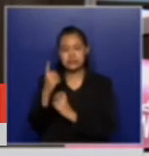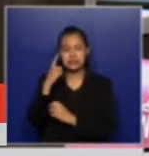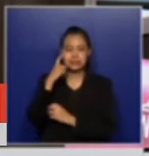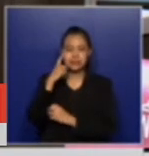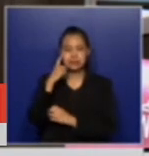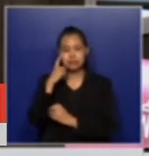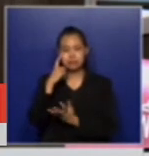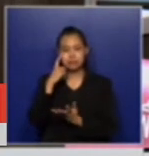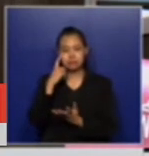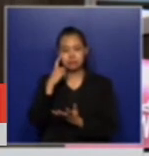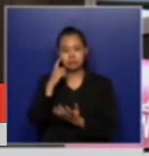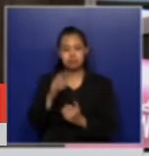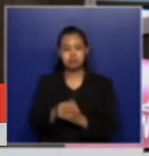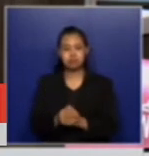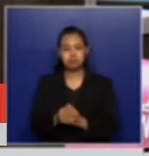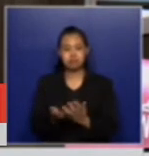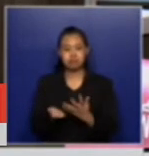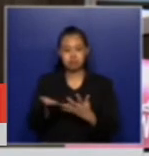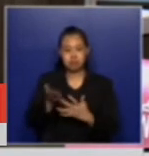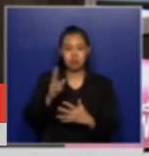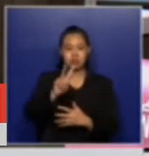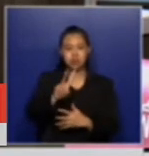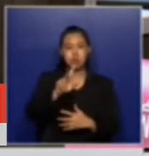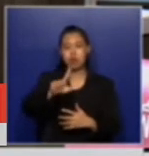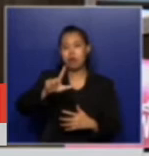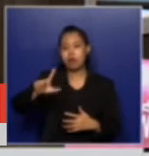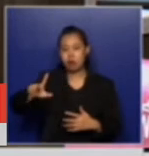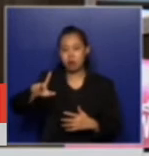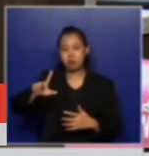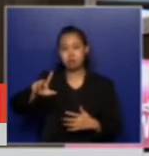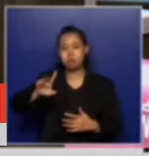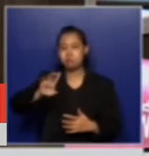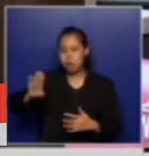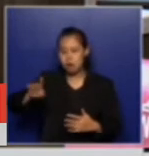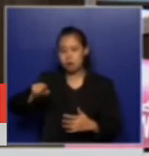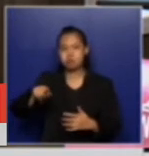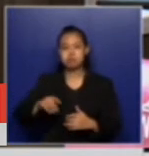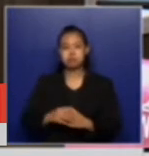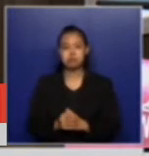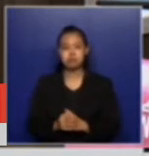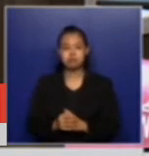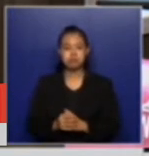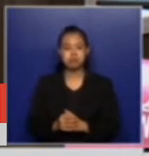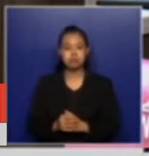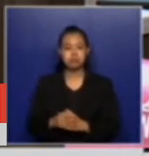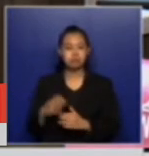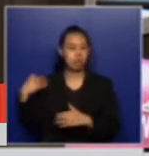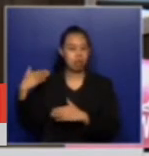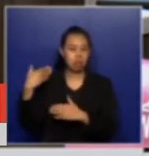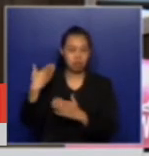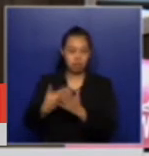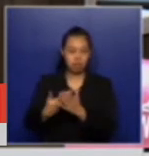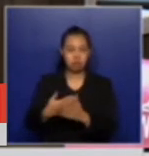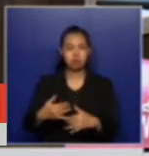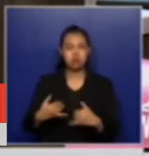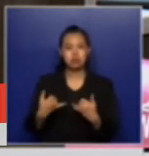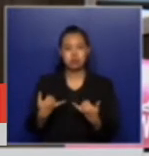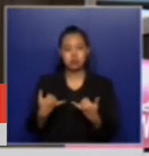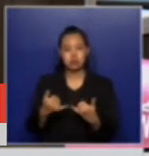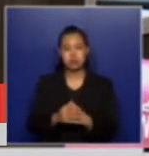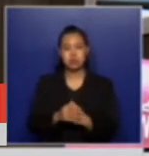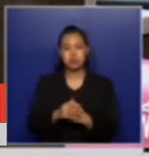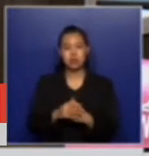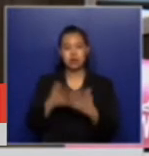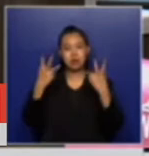จะมีระดับถึง2ล้านล้านบาทซึ่งล่าสุดซึ่งไม่ตรงกับที่ท่านนายกรั